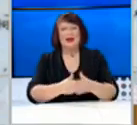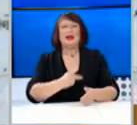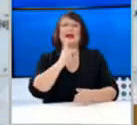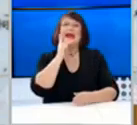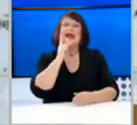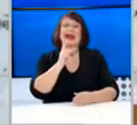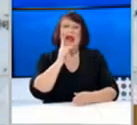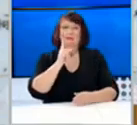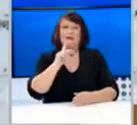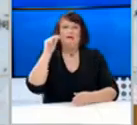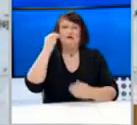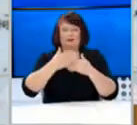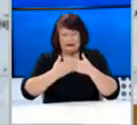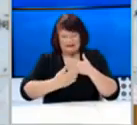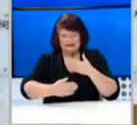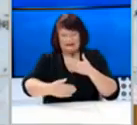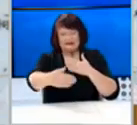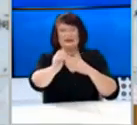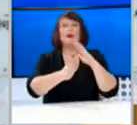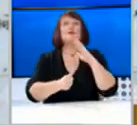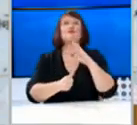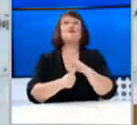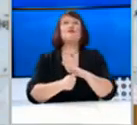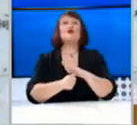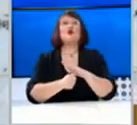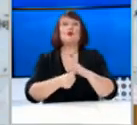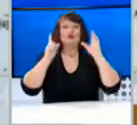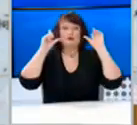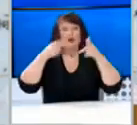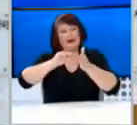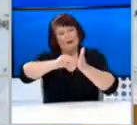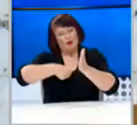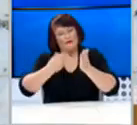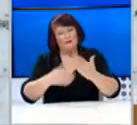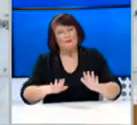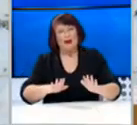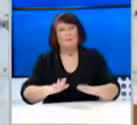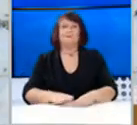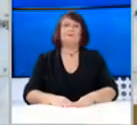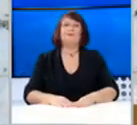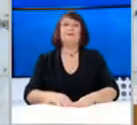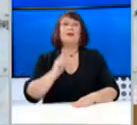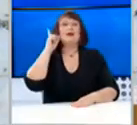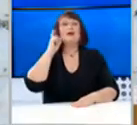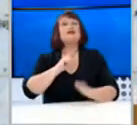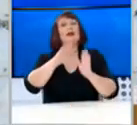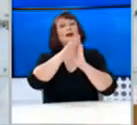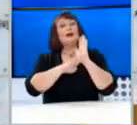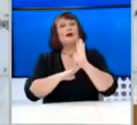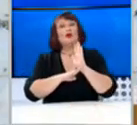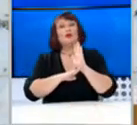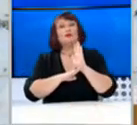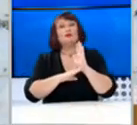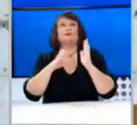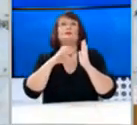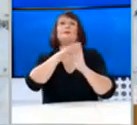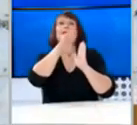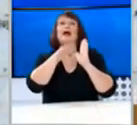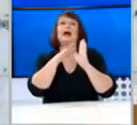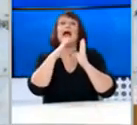Βουλευτικής Περιόδου. Η Πρόεδρος της Ελληνικής Δημοκρατίας. Έχοντας υπόψη τις διατάξεις πρώτον της παραγράφου 1 του